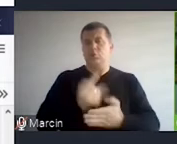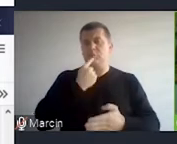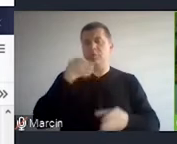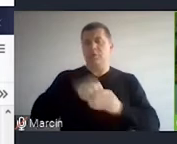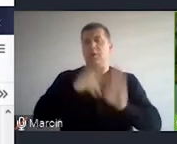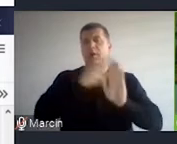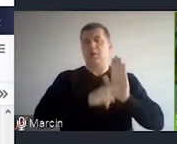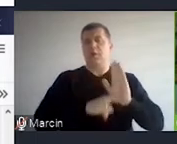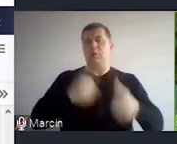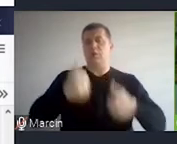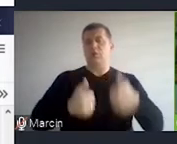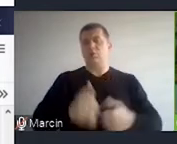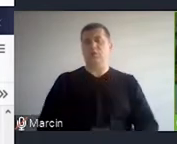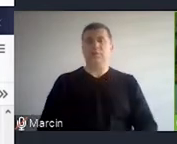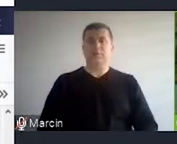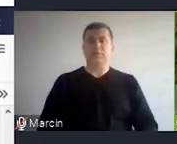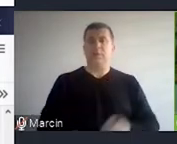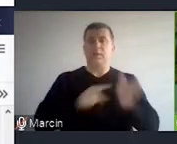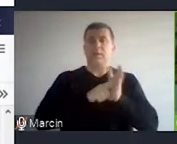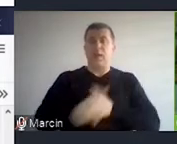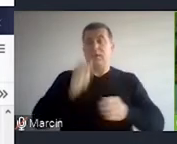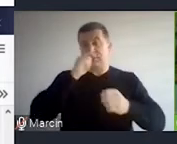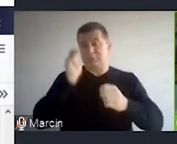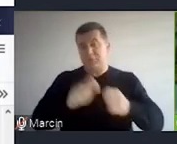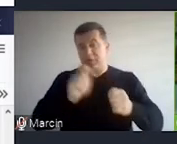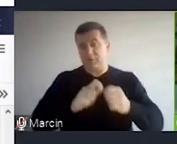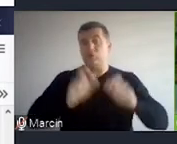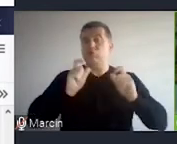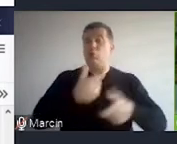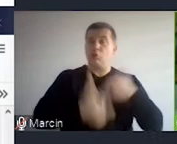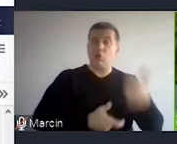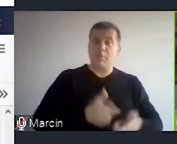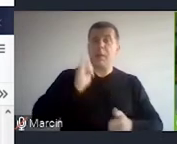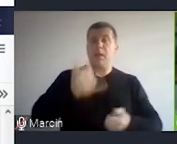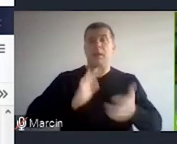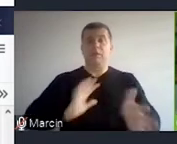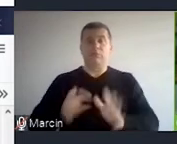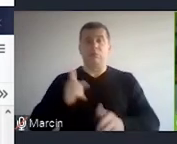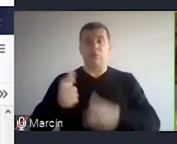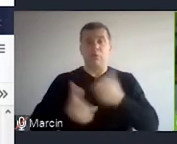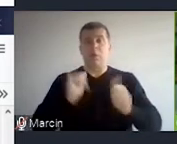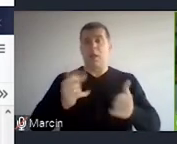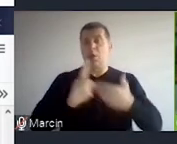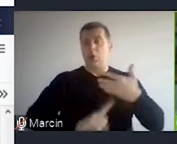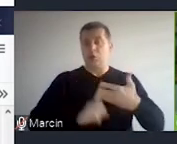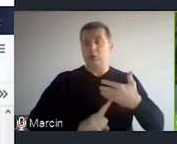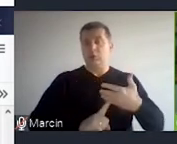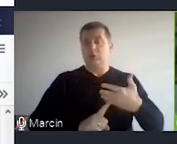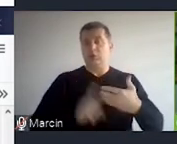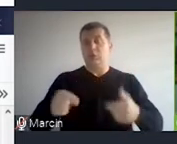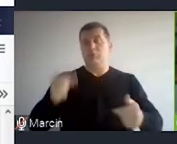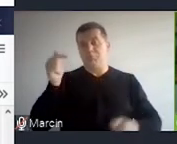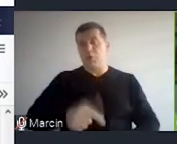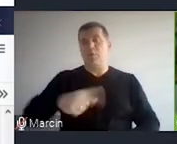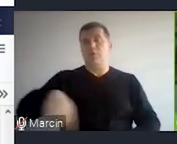regulaminie konkursu. Czyli dla weryfikacji, co robię, w jaki sposób robię, jak rozliczam,